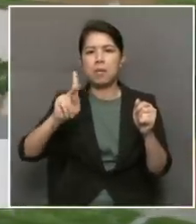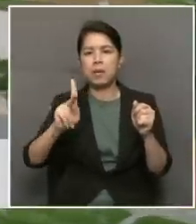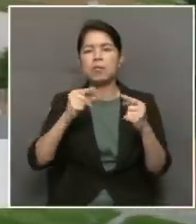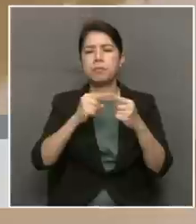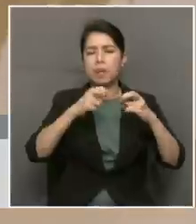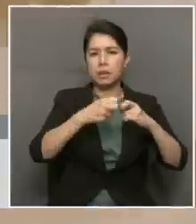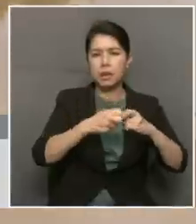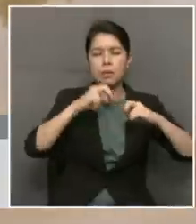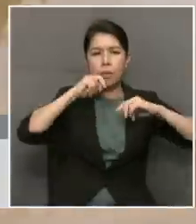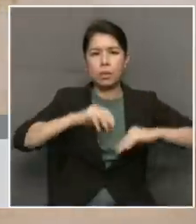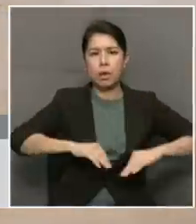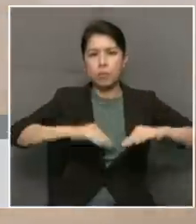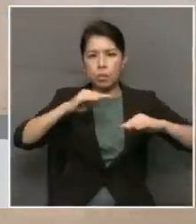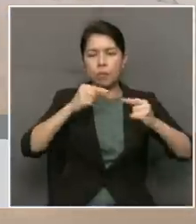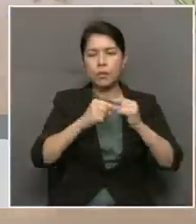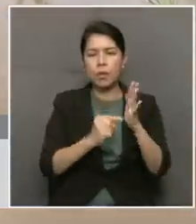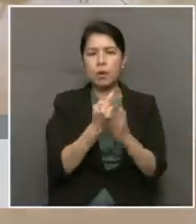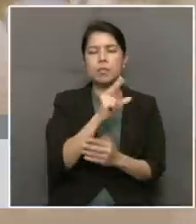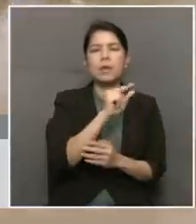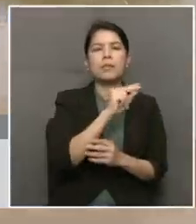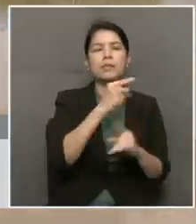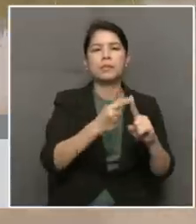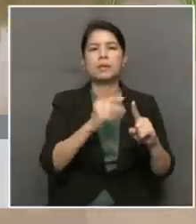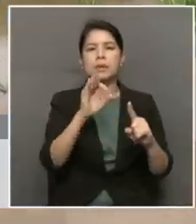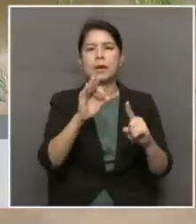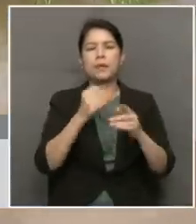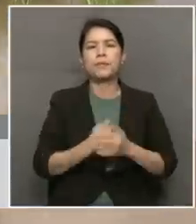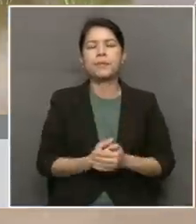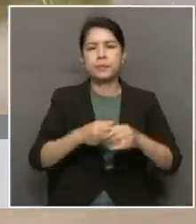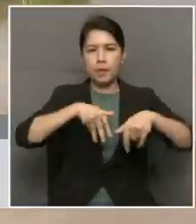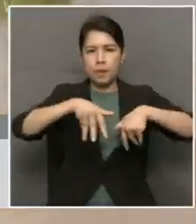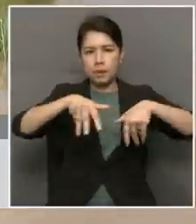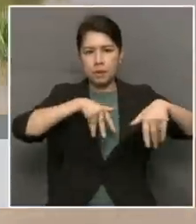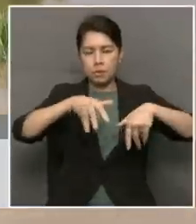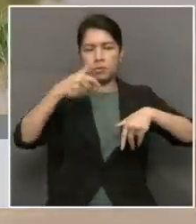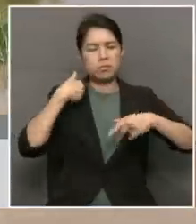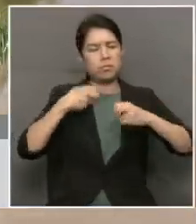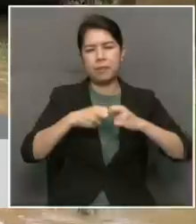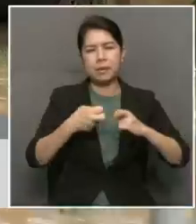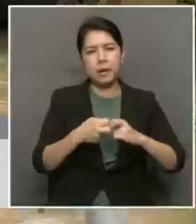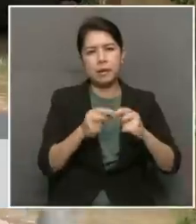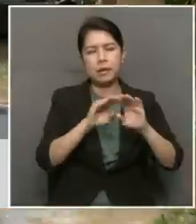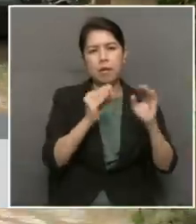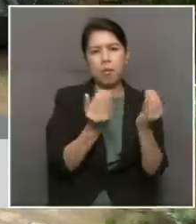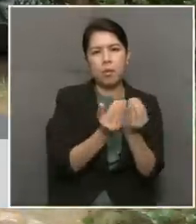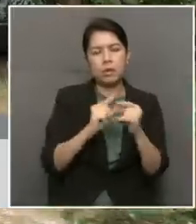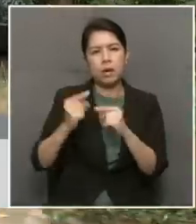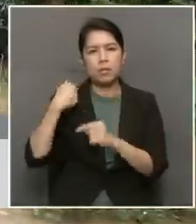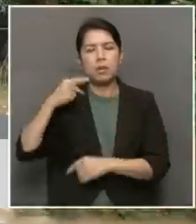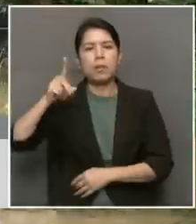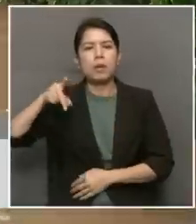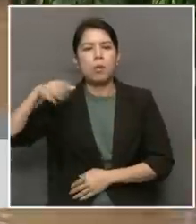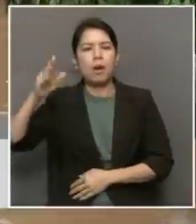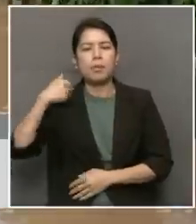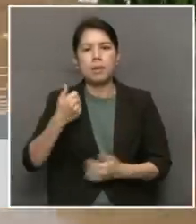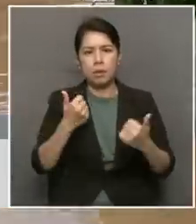น้ำท่วมมาตั้งแต่วันที่ 30กันยายนที่ผ่านมาแล้วชาวบ้านได้รับผลกระทบนับพันครอบครัวครับขณะนี้ระดับน้ำในแม่น้ำวาง